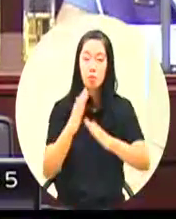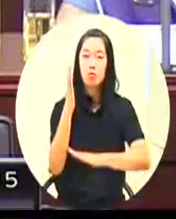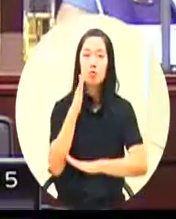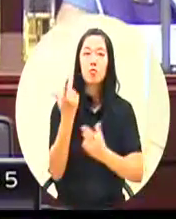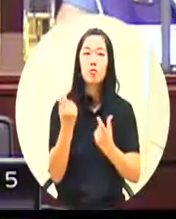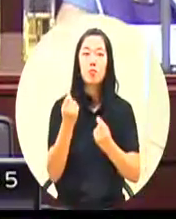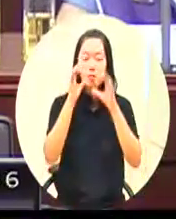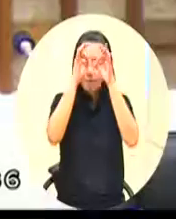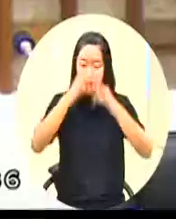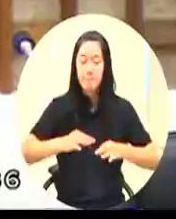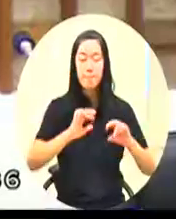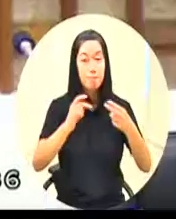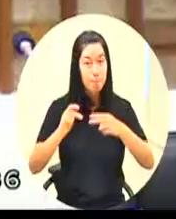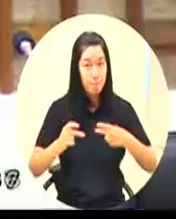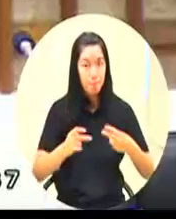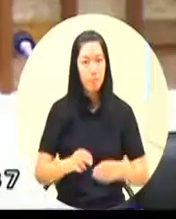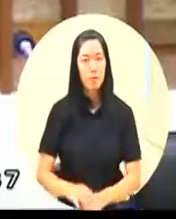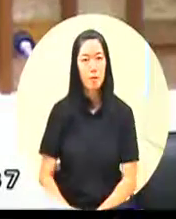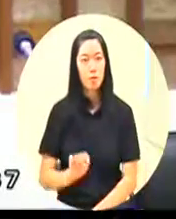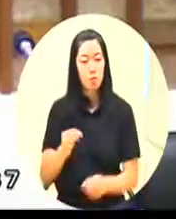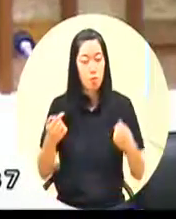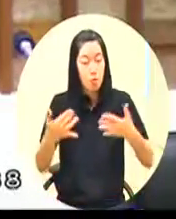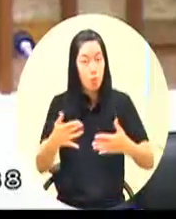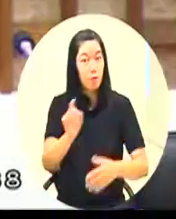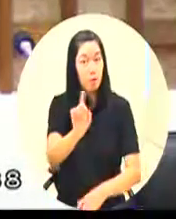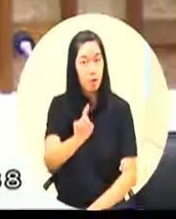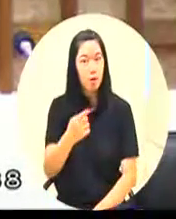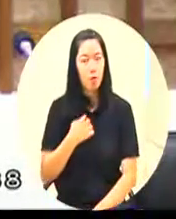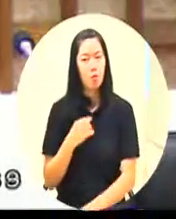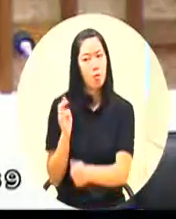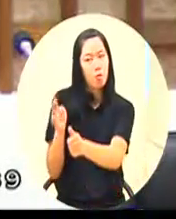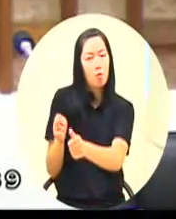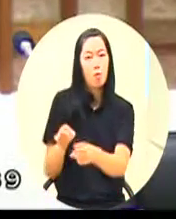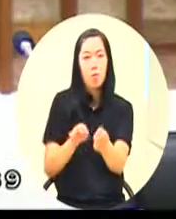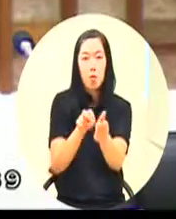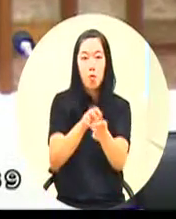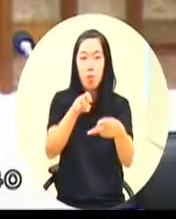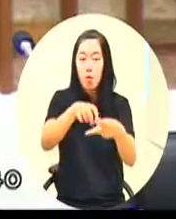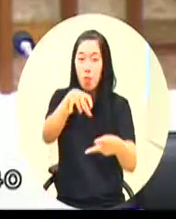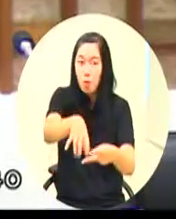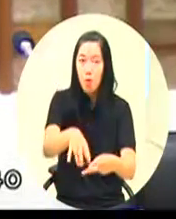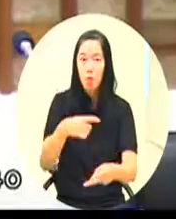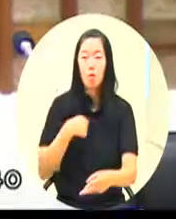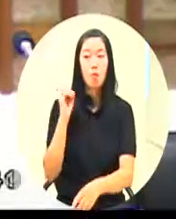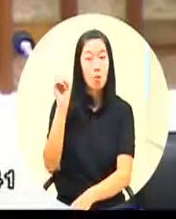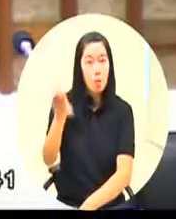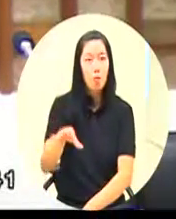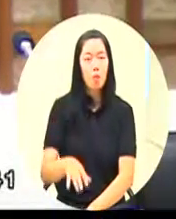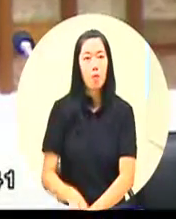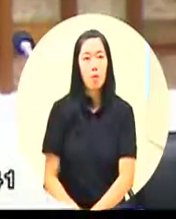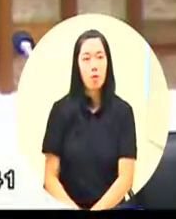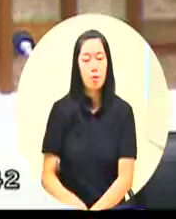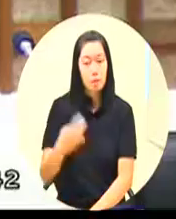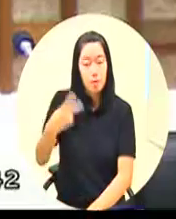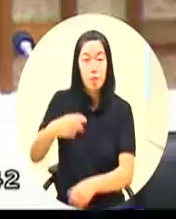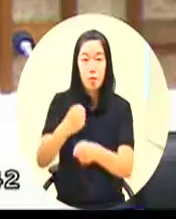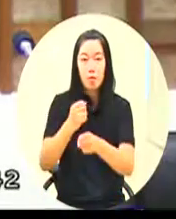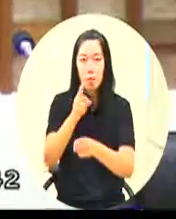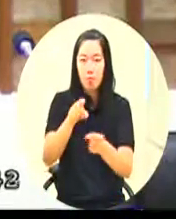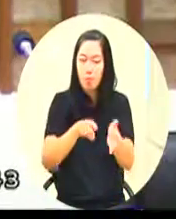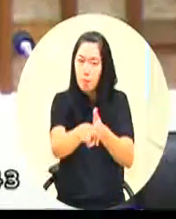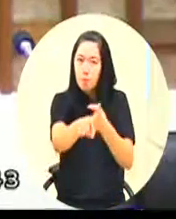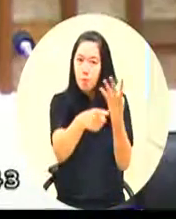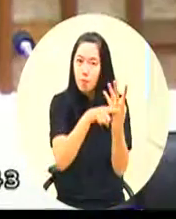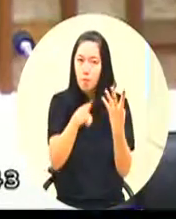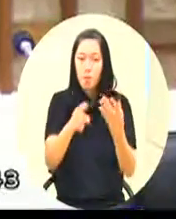对的一个问题，就是说我有要求养工处，昨天在养工处我有要求他们再做一个专业性的